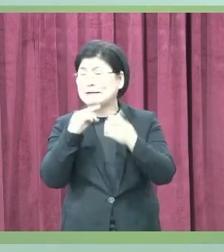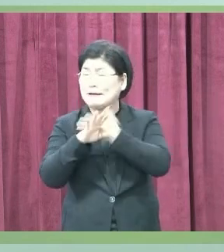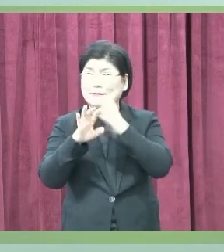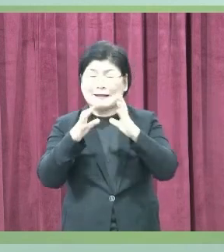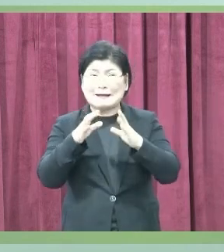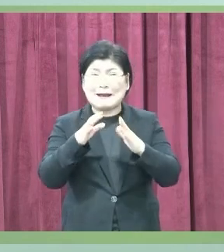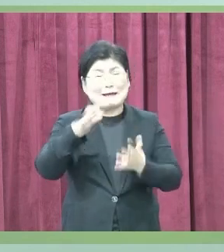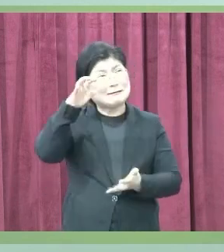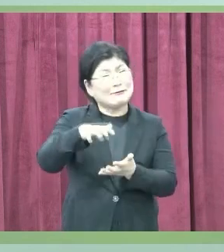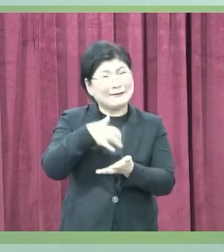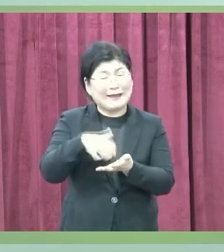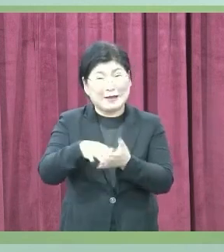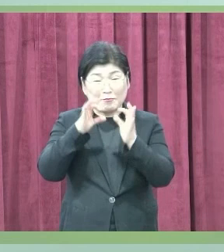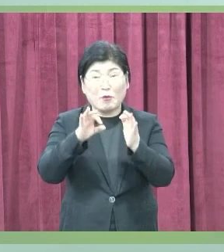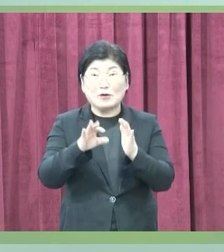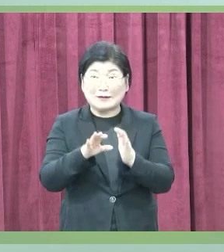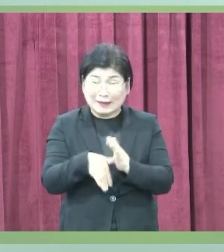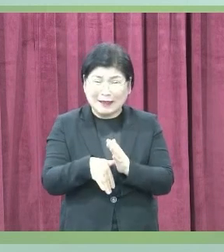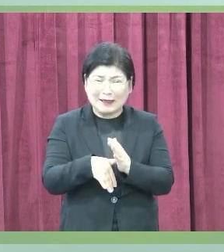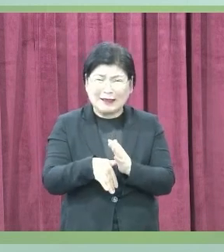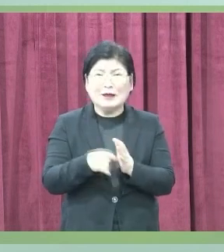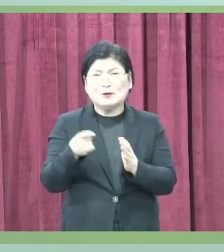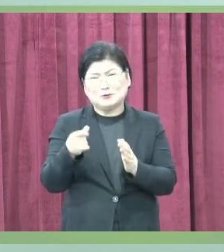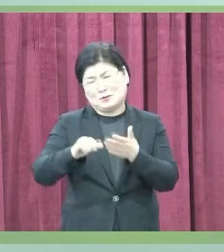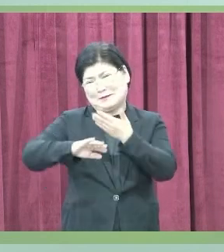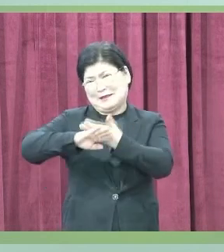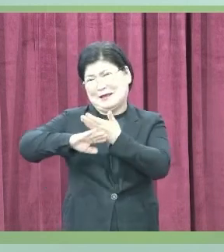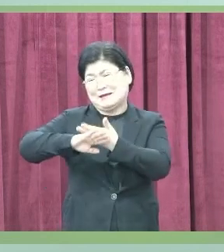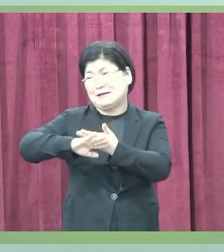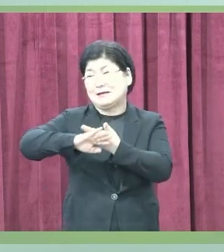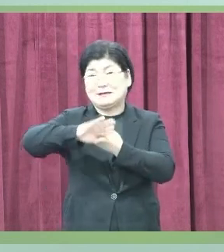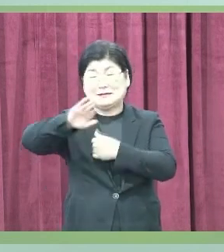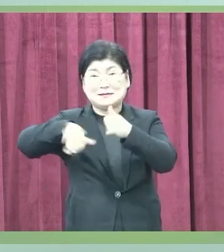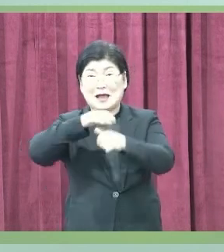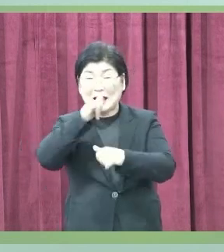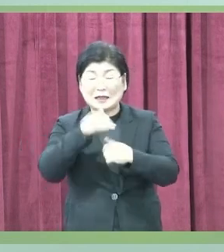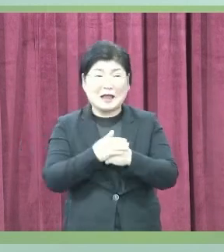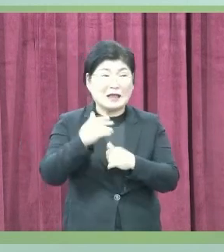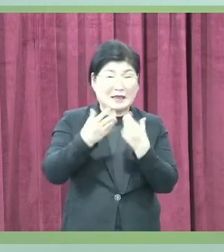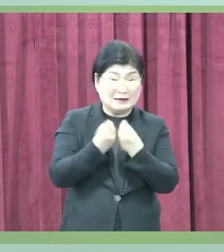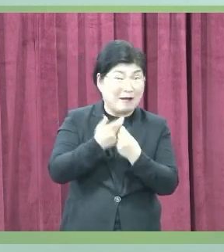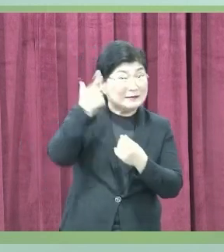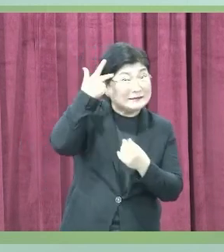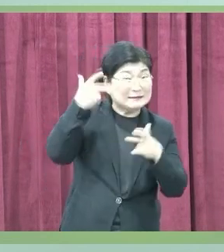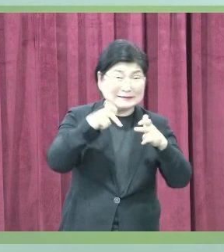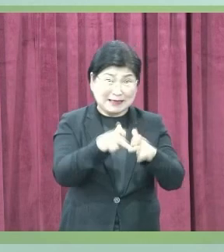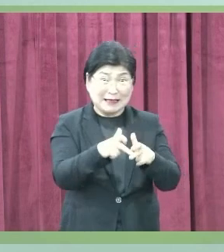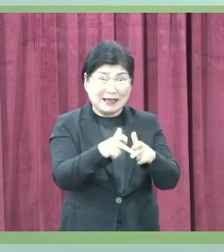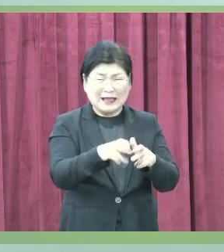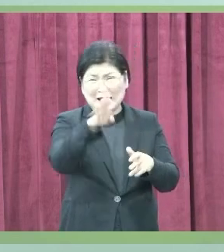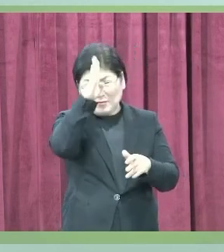통계를 보면은 예를 들어서 스파이널 코드 인주리, 뭐 예를 들어서 뭐 어떠한 지적 장애, 뭐 이런 식으로 어떤